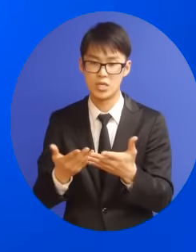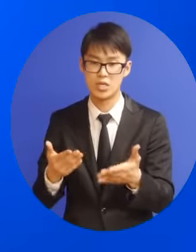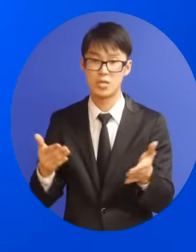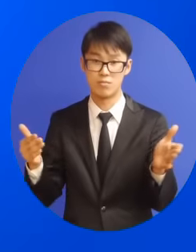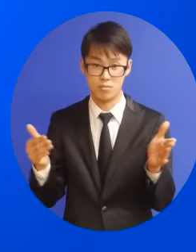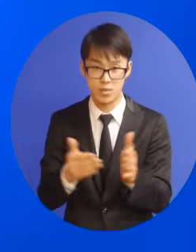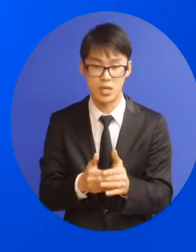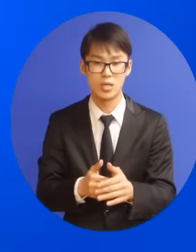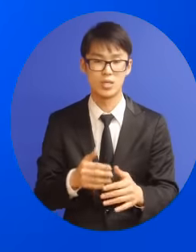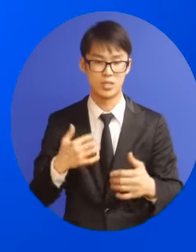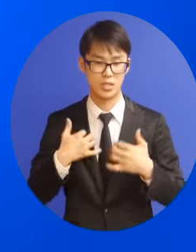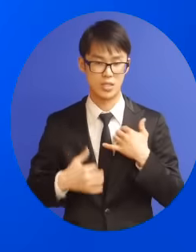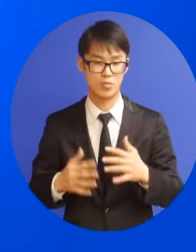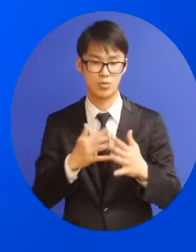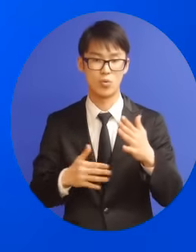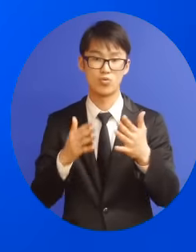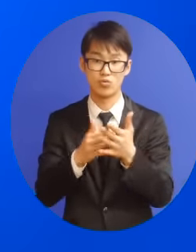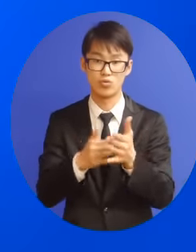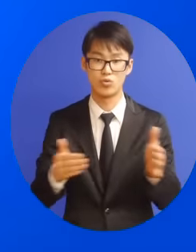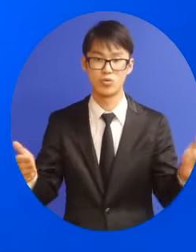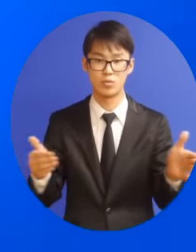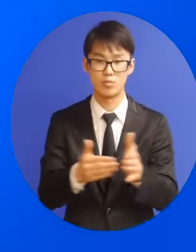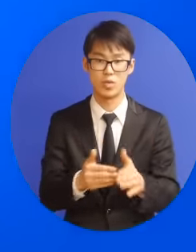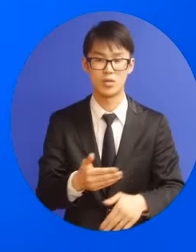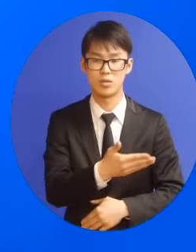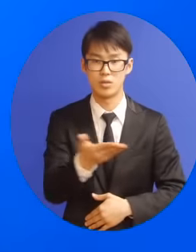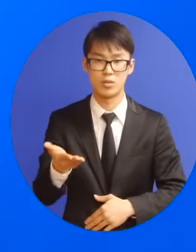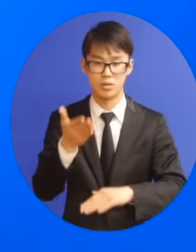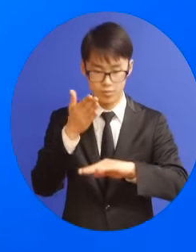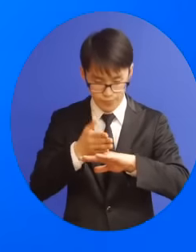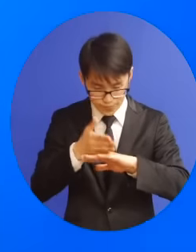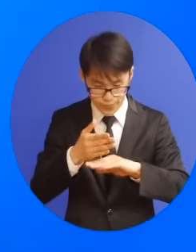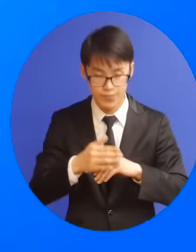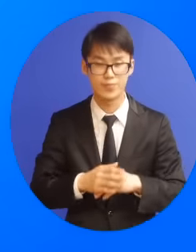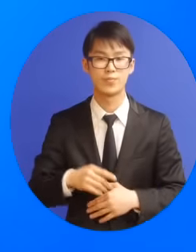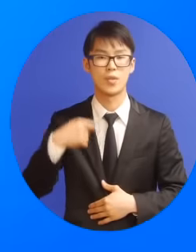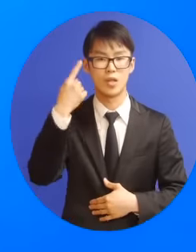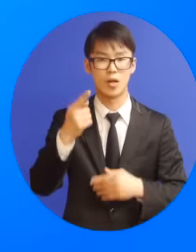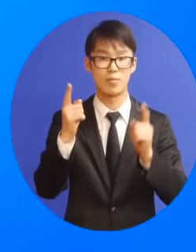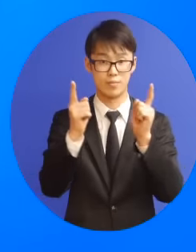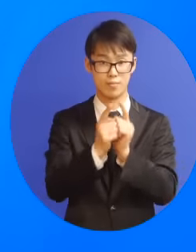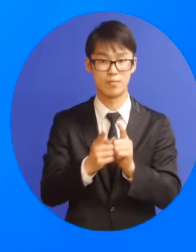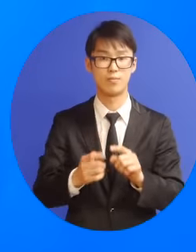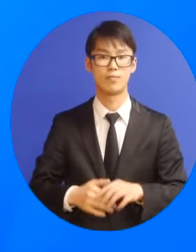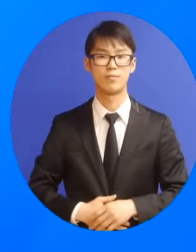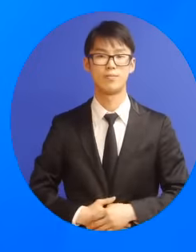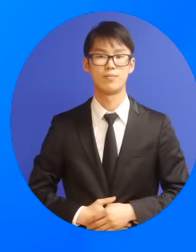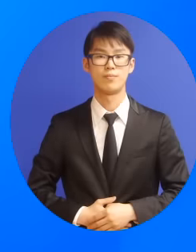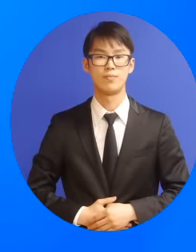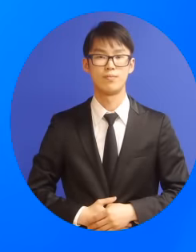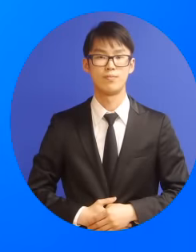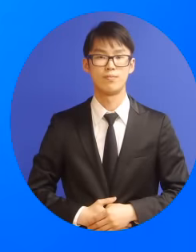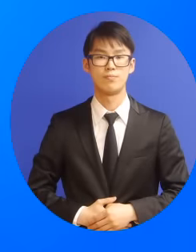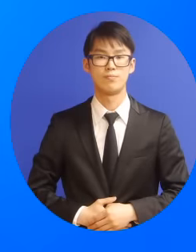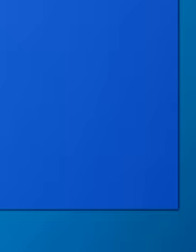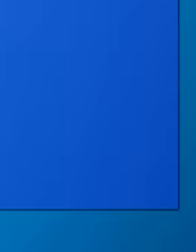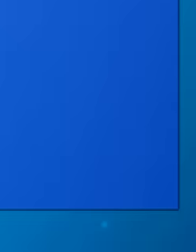끝으로 흥미진진 공주 시정 뉴스를 마치겠습니다. 시청해주신 여러분 고맙습니다. 다음 회에 뵙겠습니다.